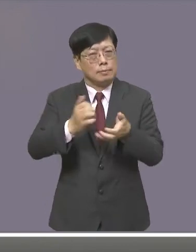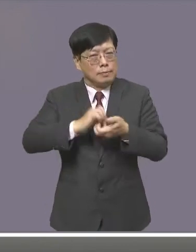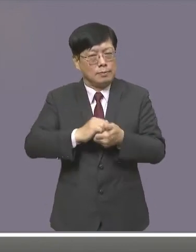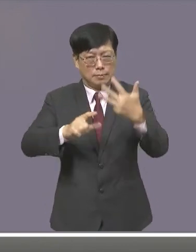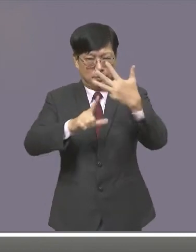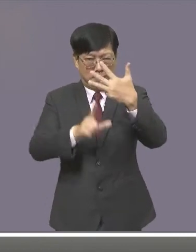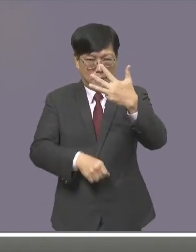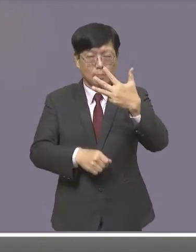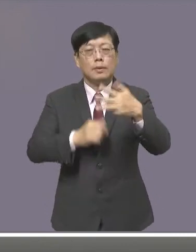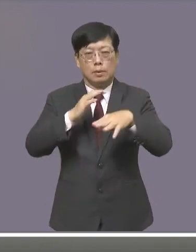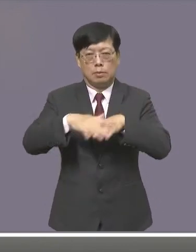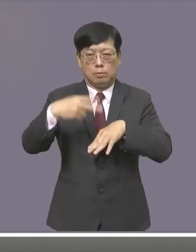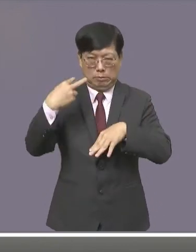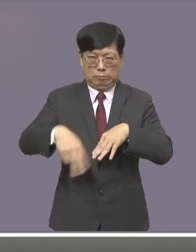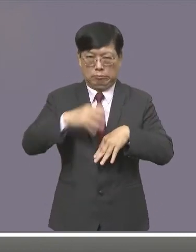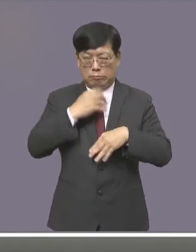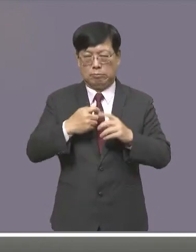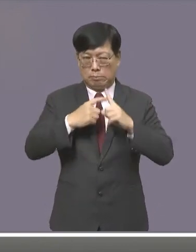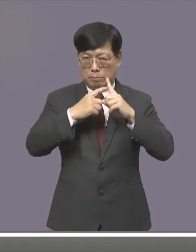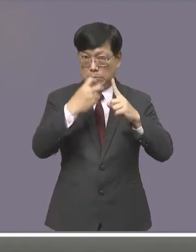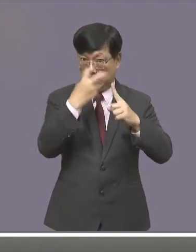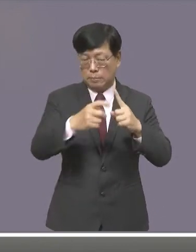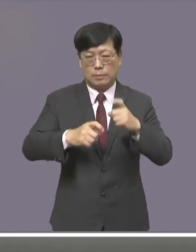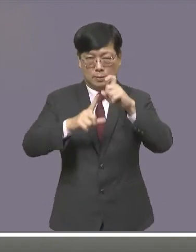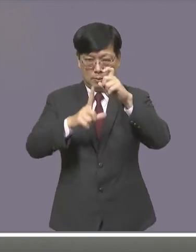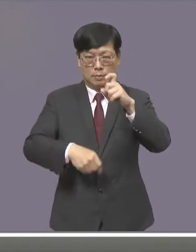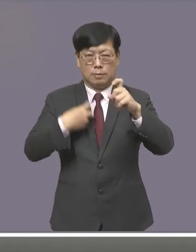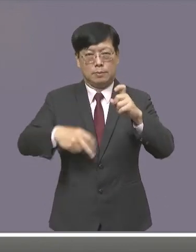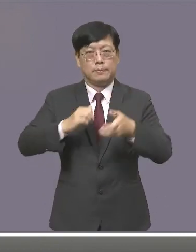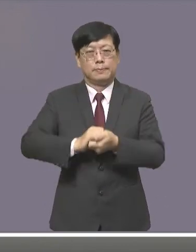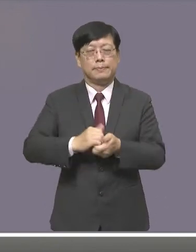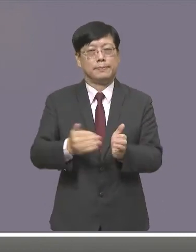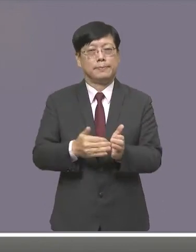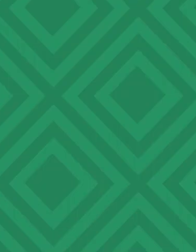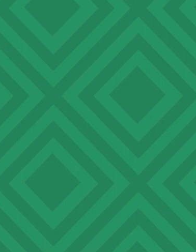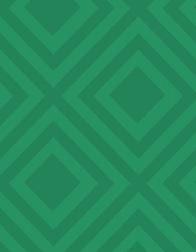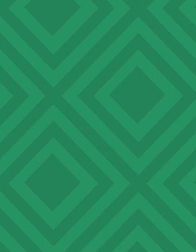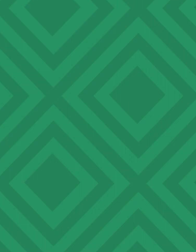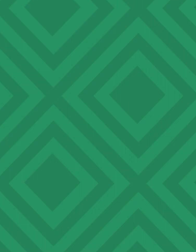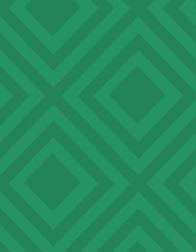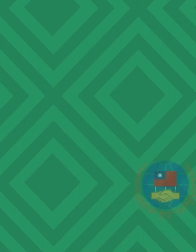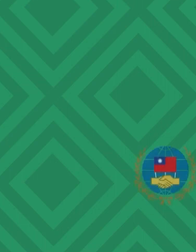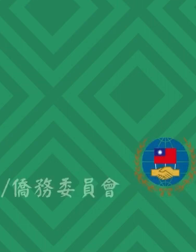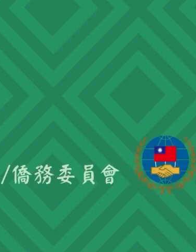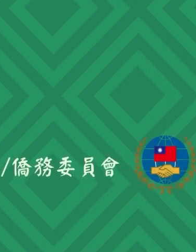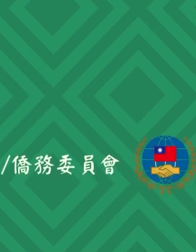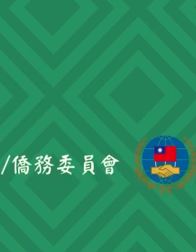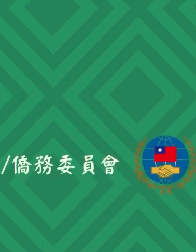月份会做相关的现刊，那10月份来做相关的确定。以上报告。